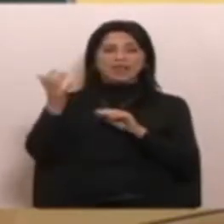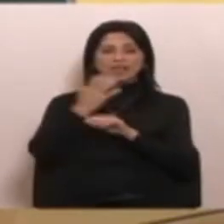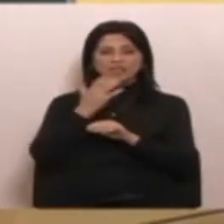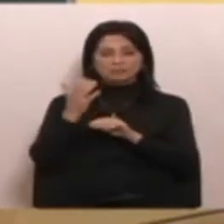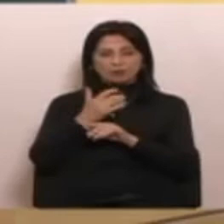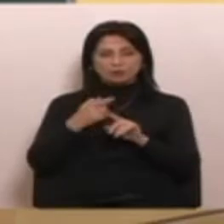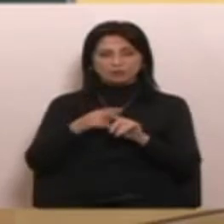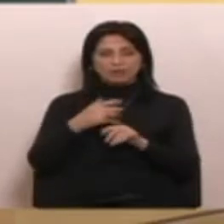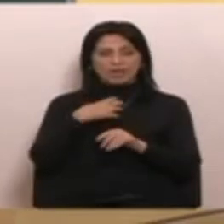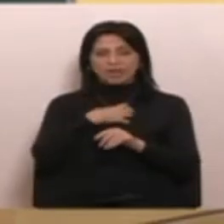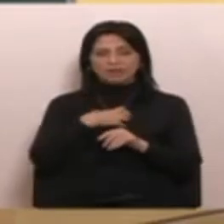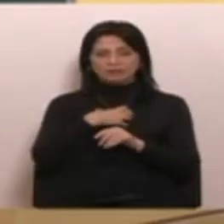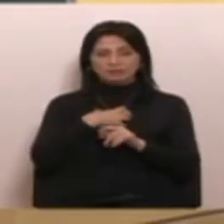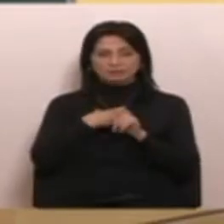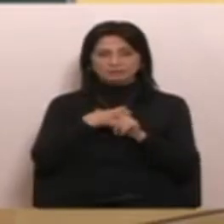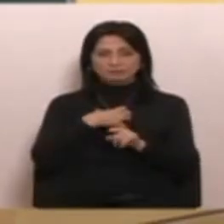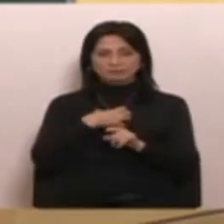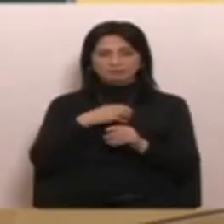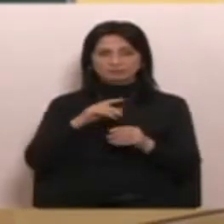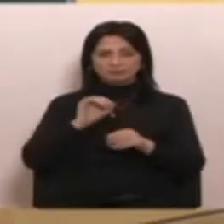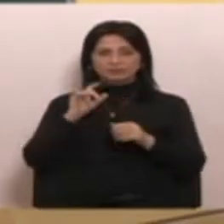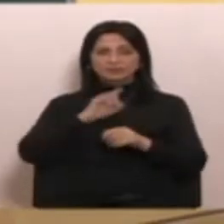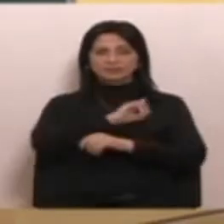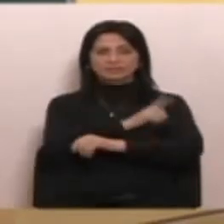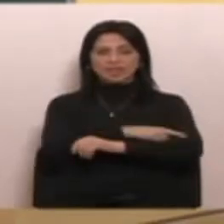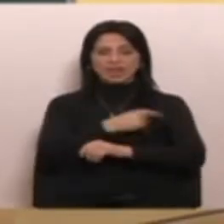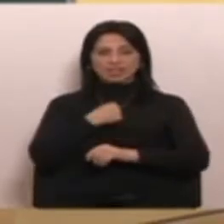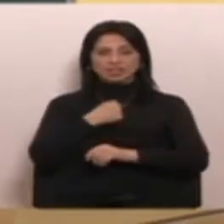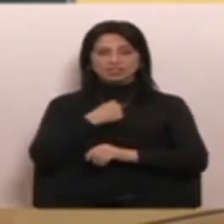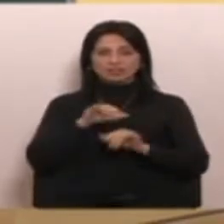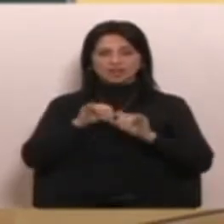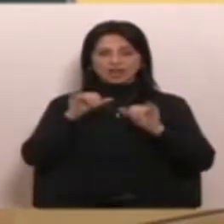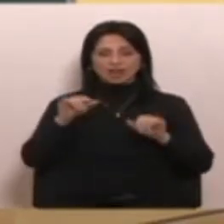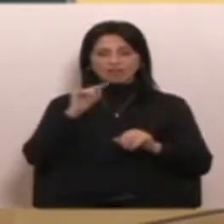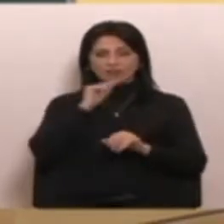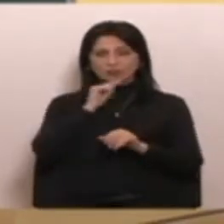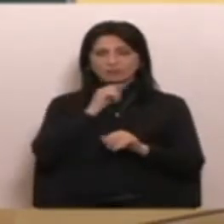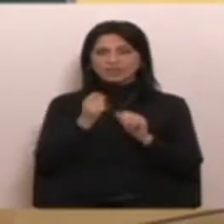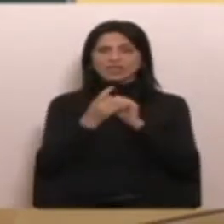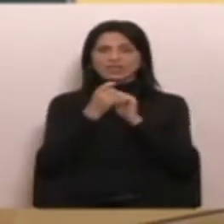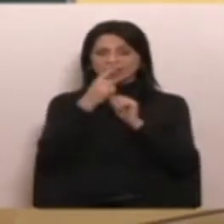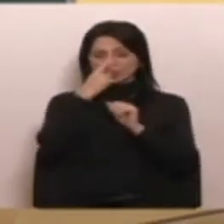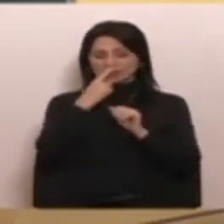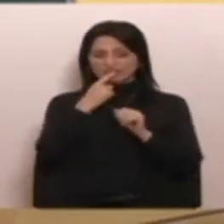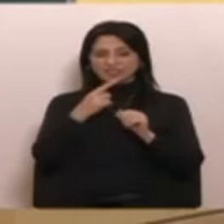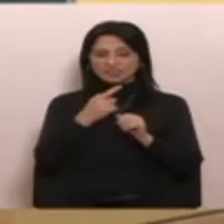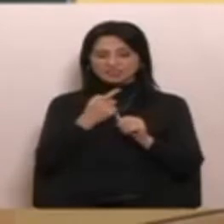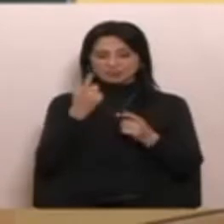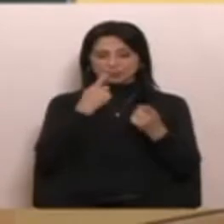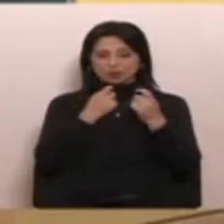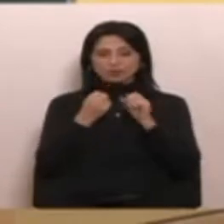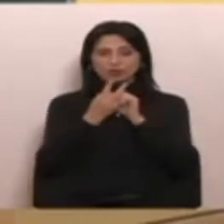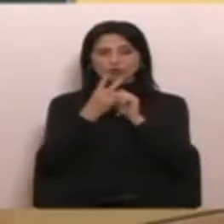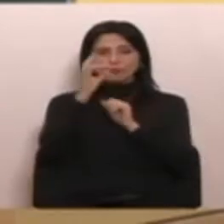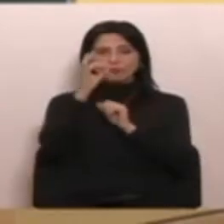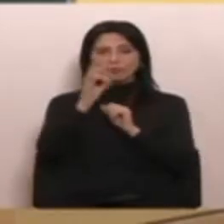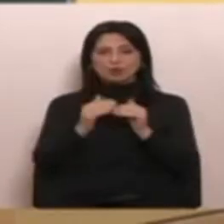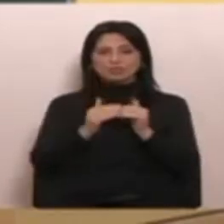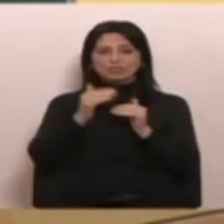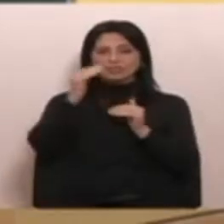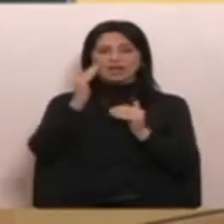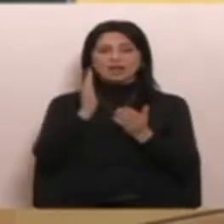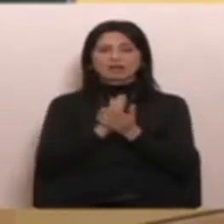ერთ-ერთი ძირითადი გამწევი ძალა ჩვენი ეკონომიკური განვითარების. 11 თვის მონაცემებით 12%-იანი ზრდა